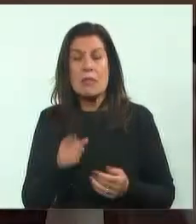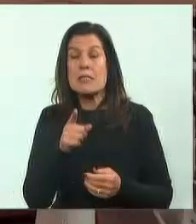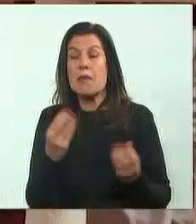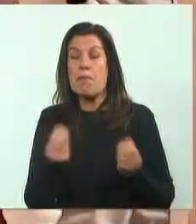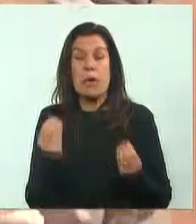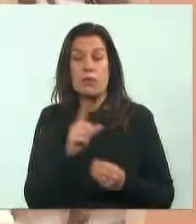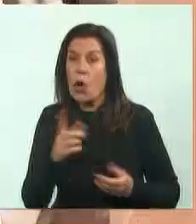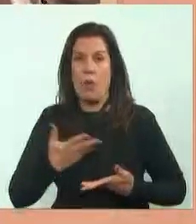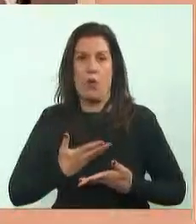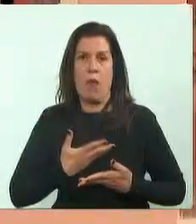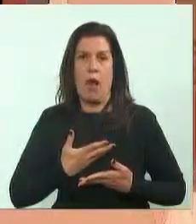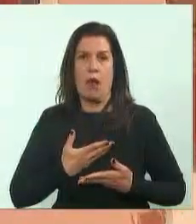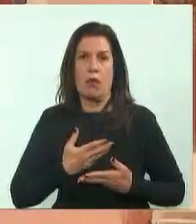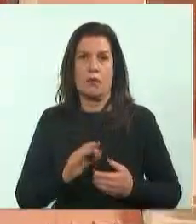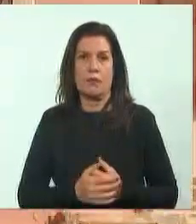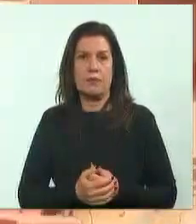עוד.